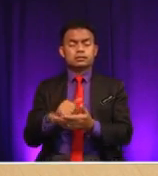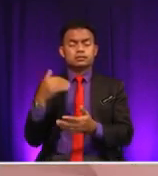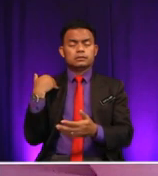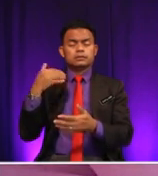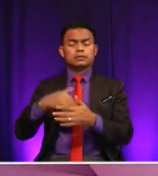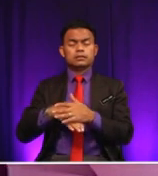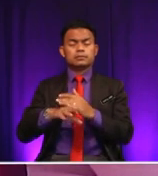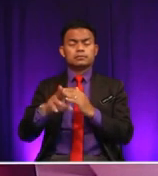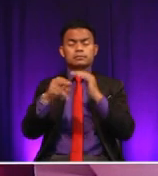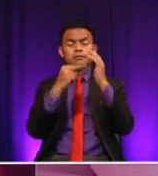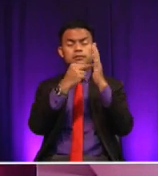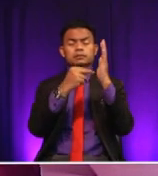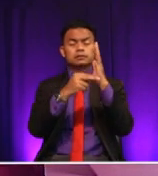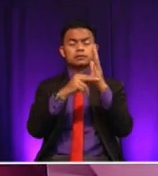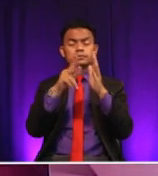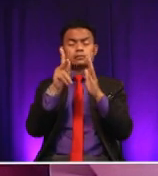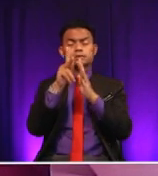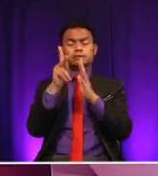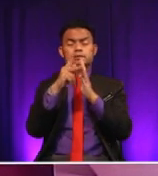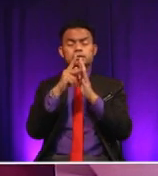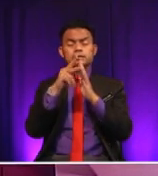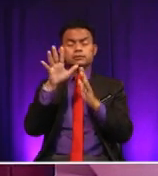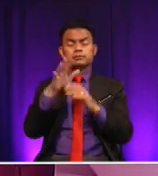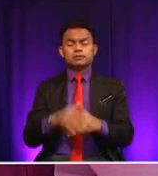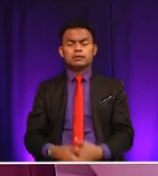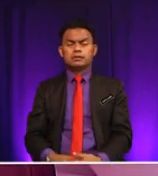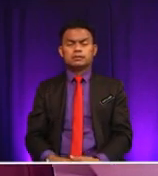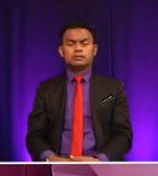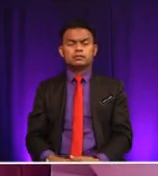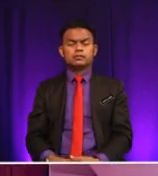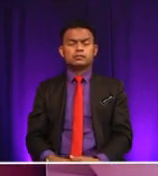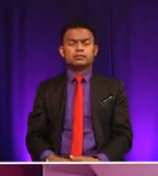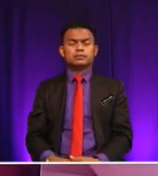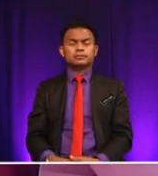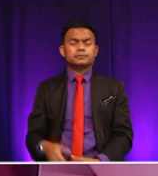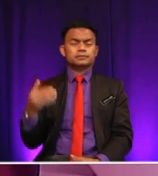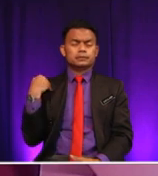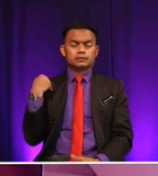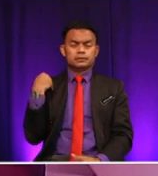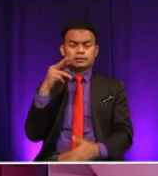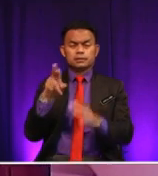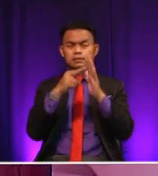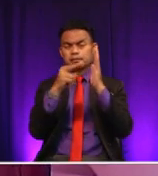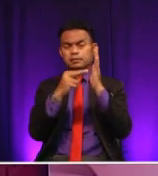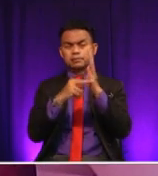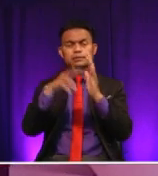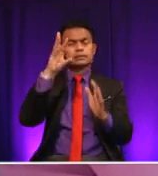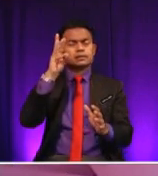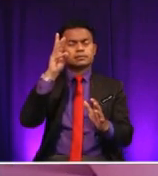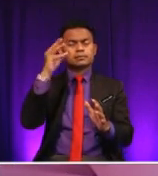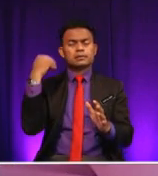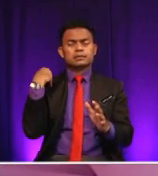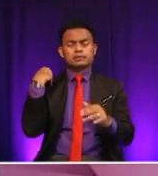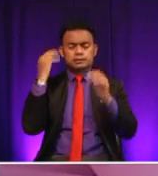Oke kita tengok lagi pada rangkap yang kesetrusnya ada pada rangka yang keenam yaitu Sanjungan terhadap nilai